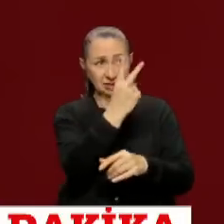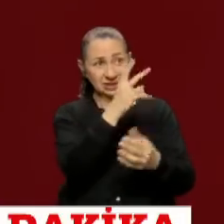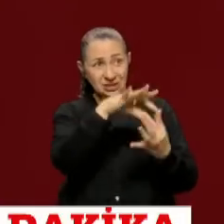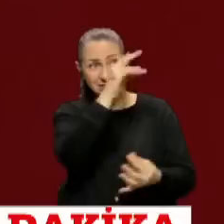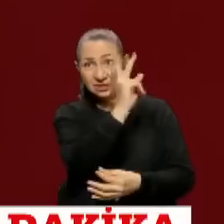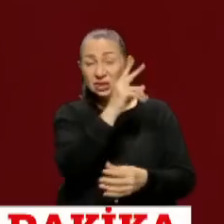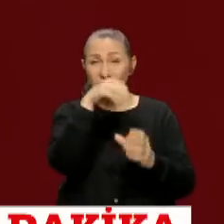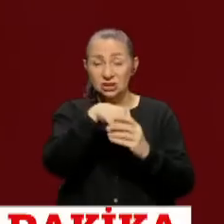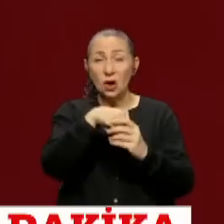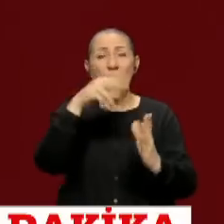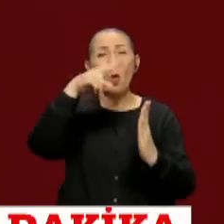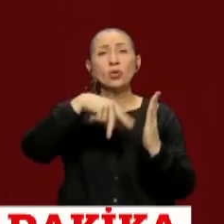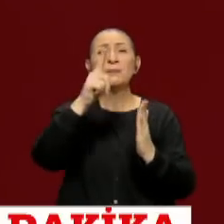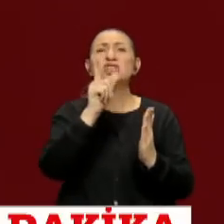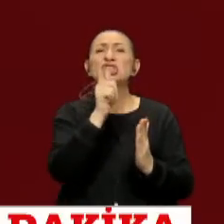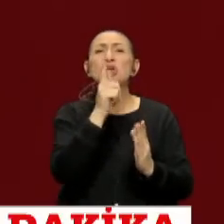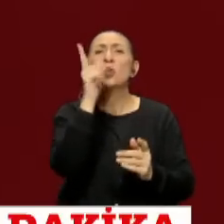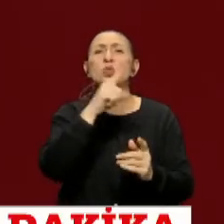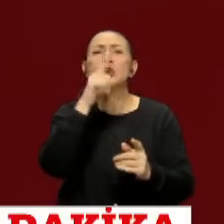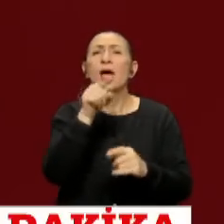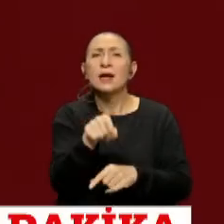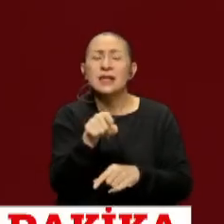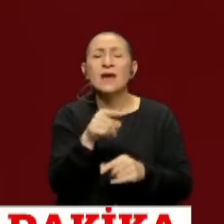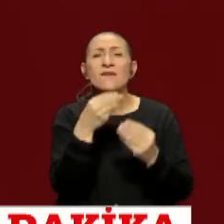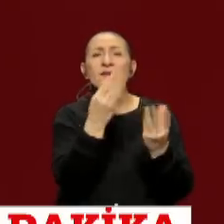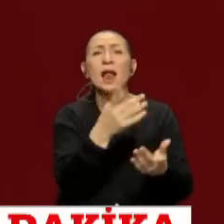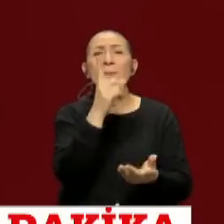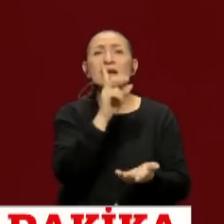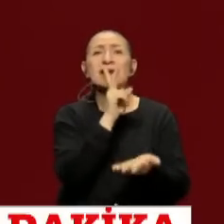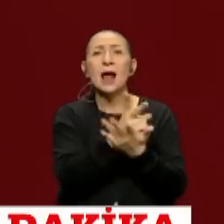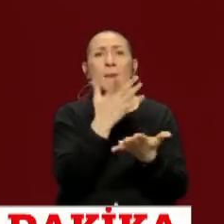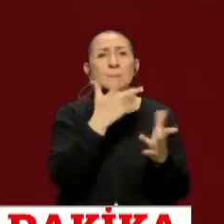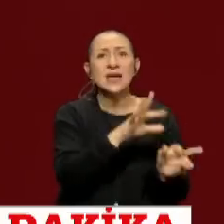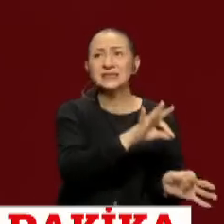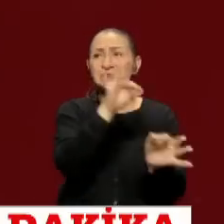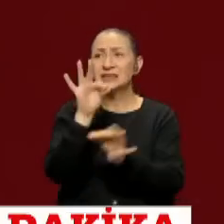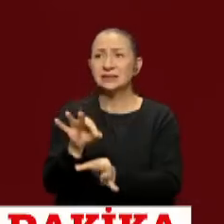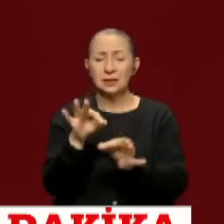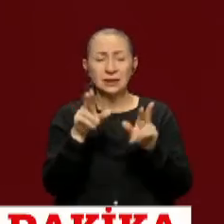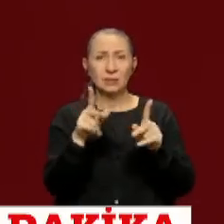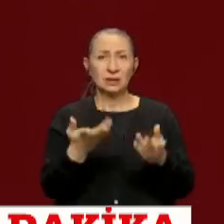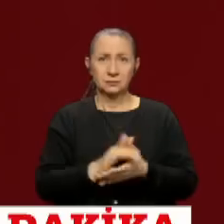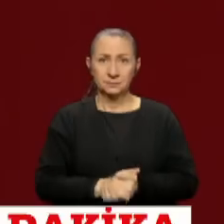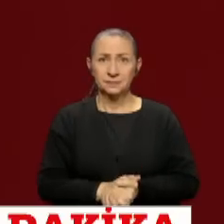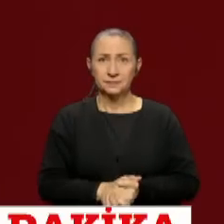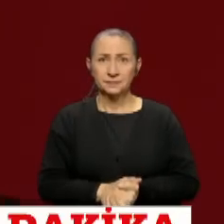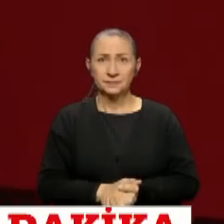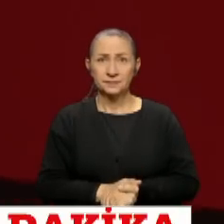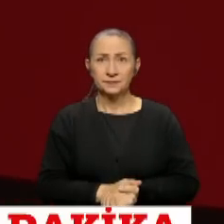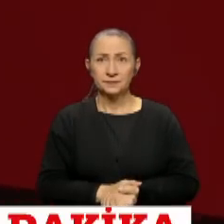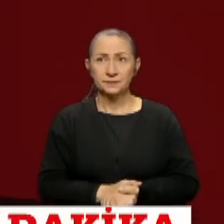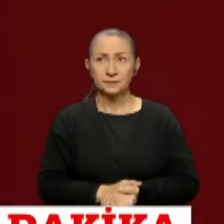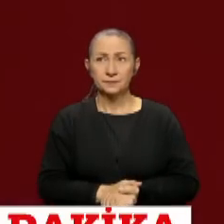için okuduğu bir şiir nedeniyle verilen bir kararı algıladığı gibi.